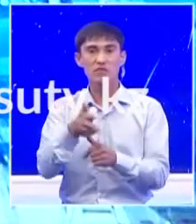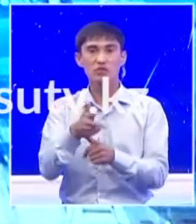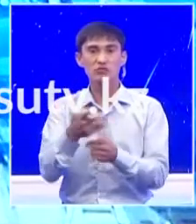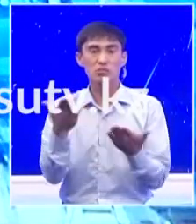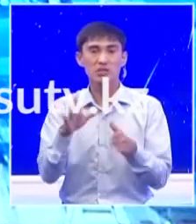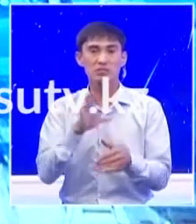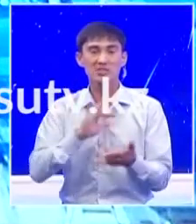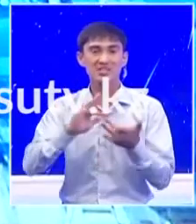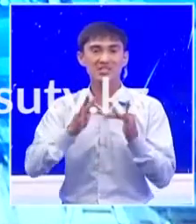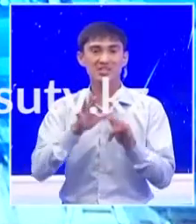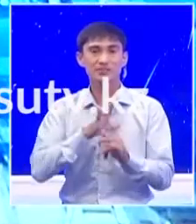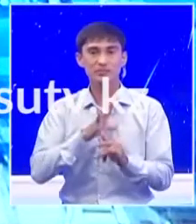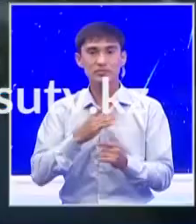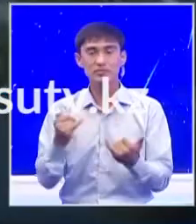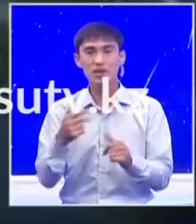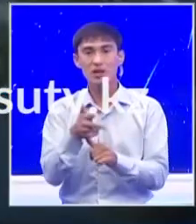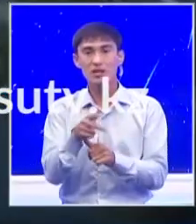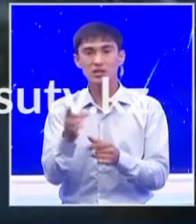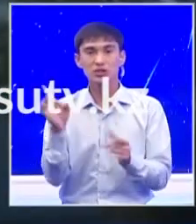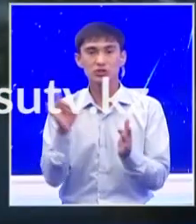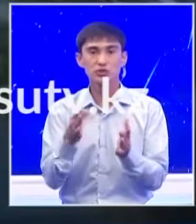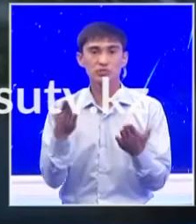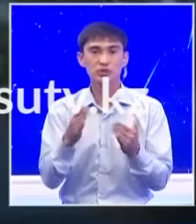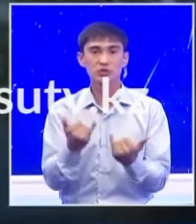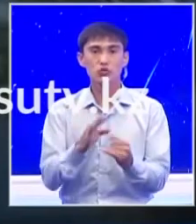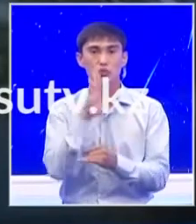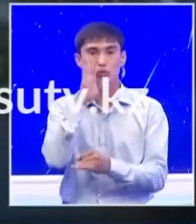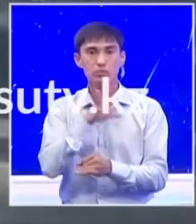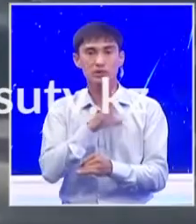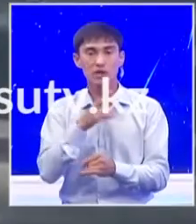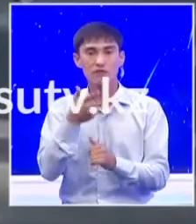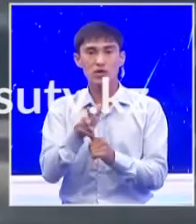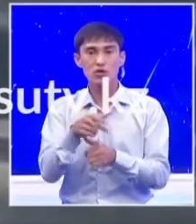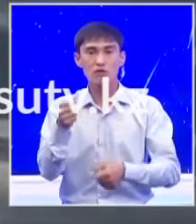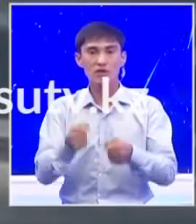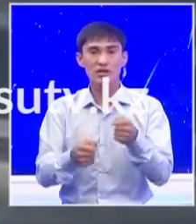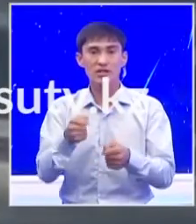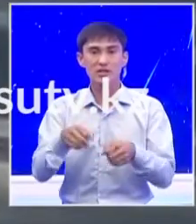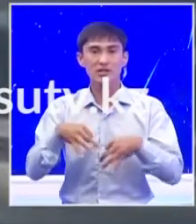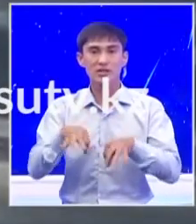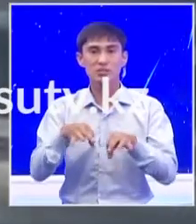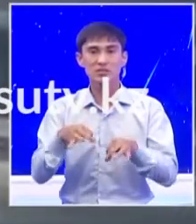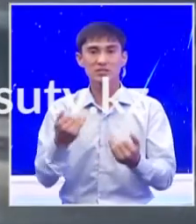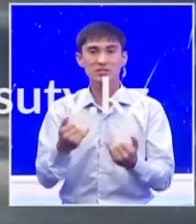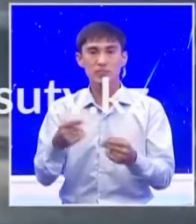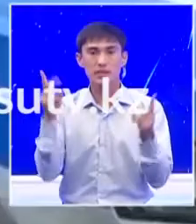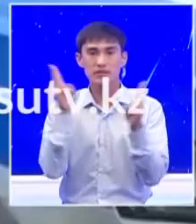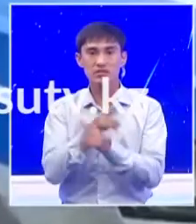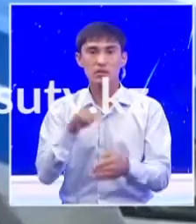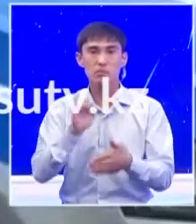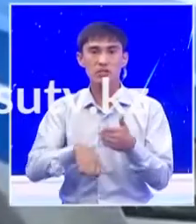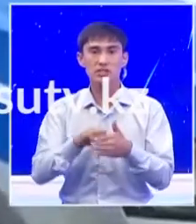происшествия появилась в сети. Судя по кадрам, ЧП произошло сегодня утром. На видео водитель транспортного средства по неизвестной